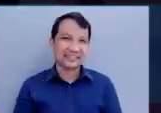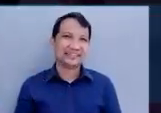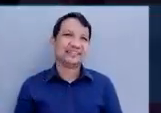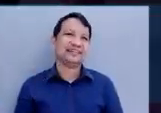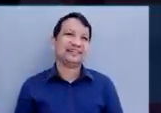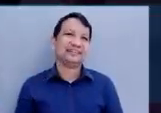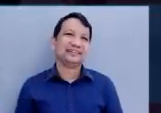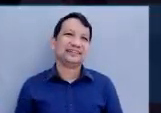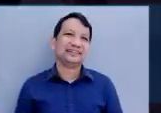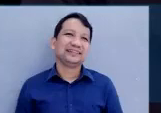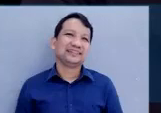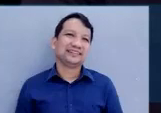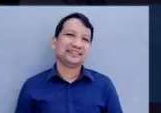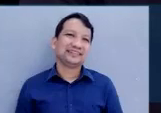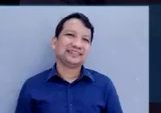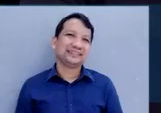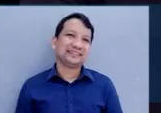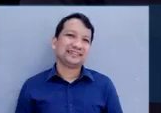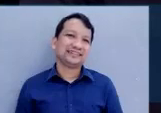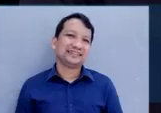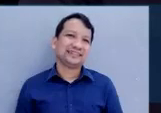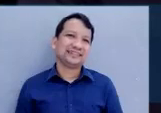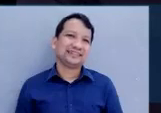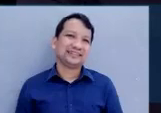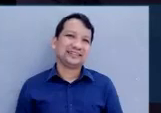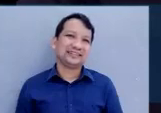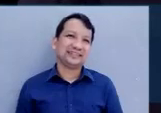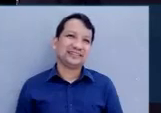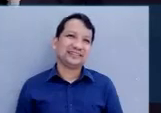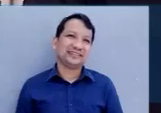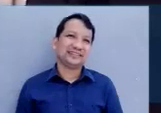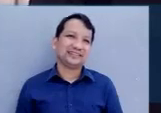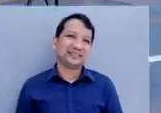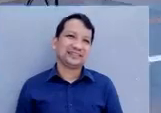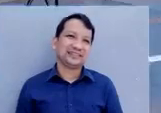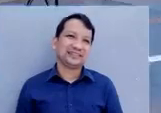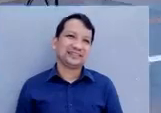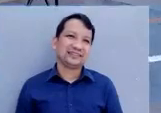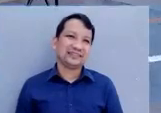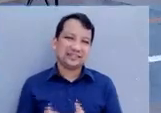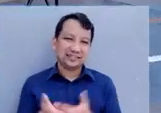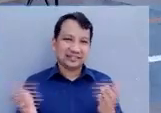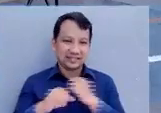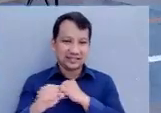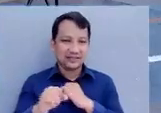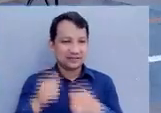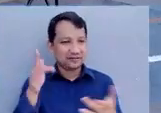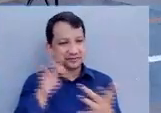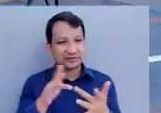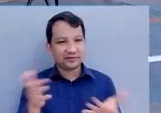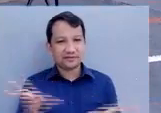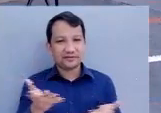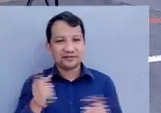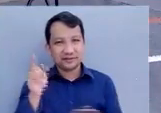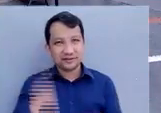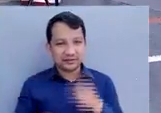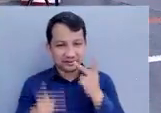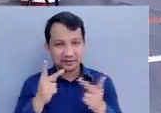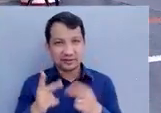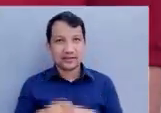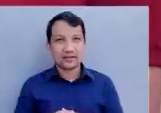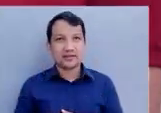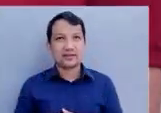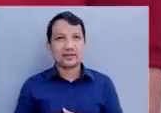space off galing promote na tayo Paano nila kayo mako-contact Saan nila kayo pwedeng bisitahin